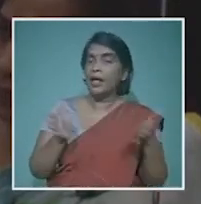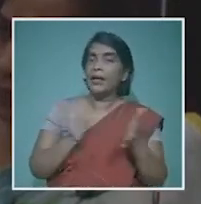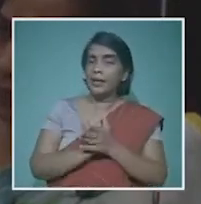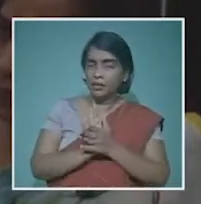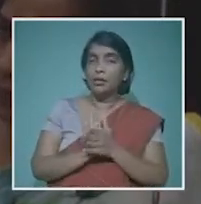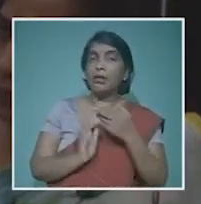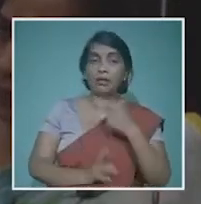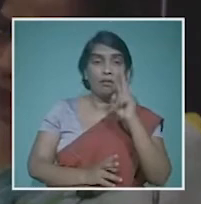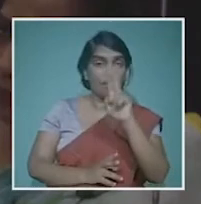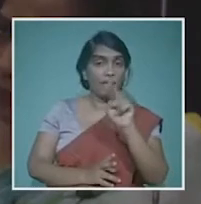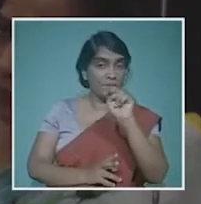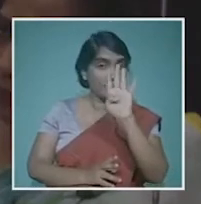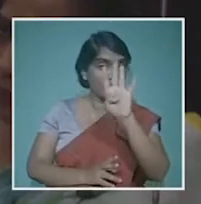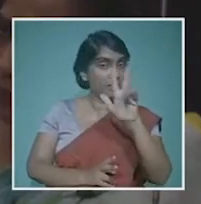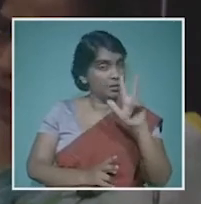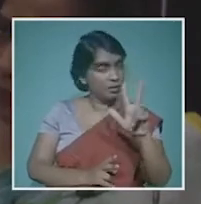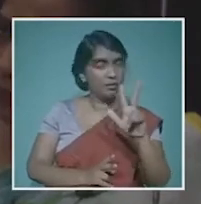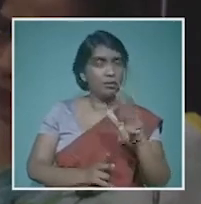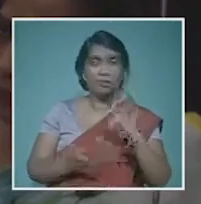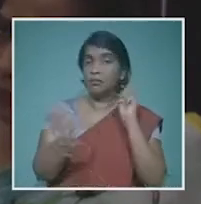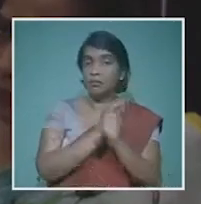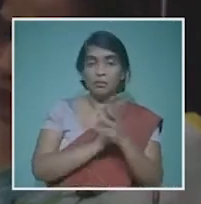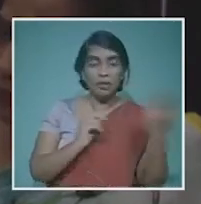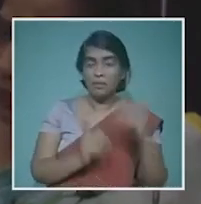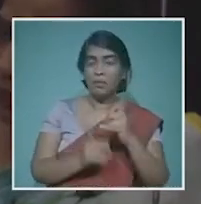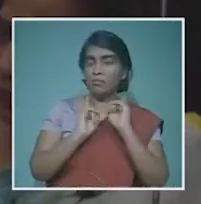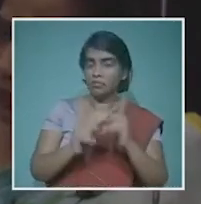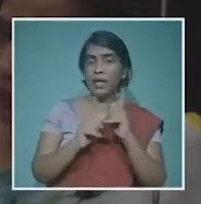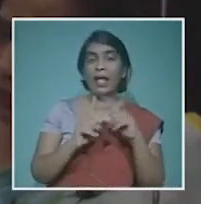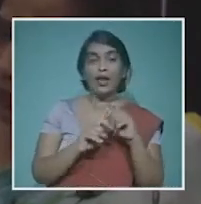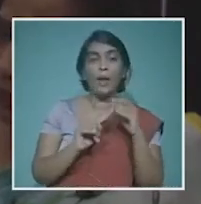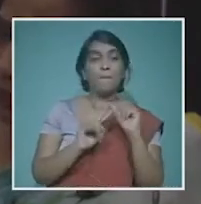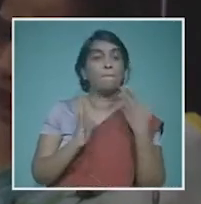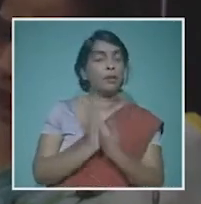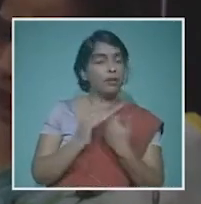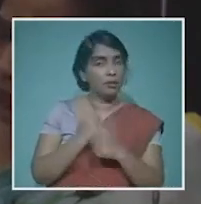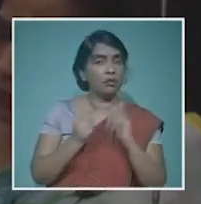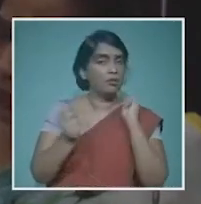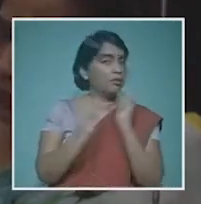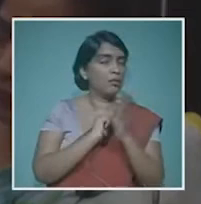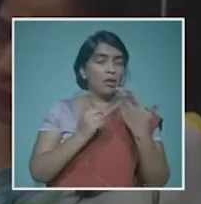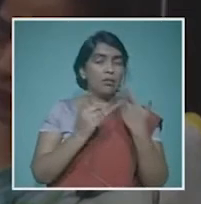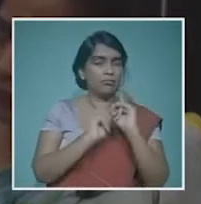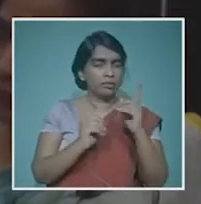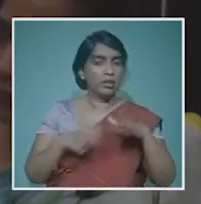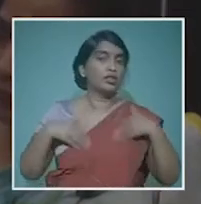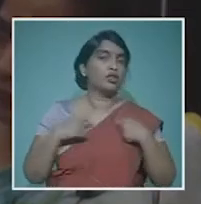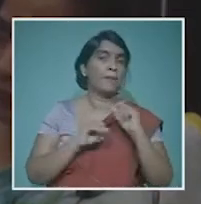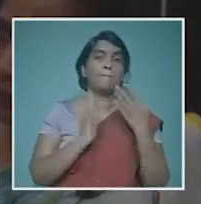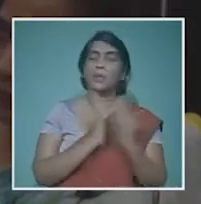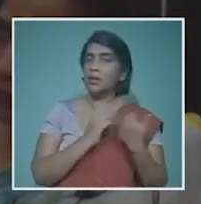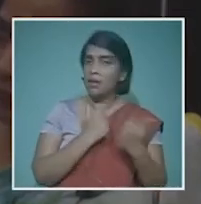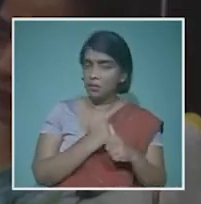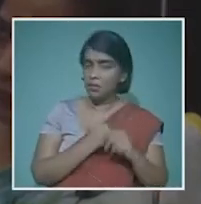api 20:48 wenakan wenas karanna beri adhyapana pratipattiyak hadamu wenas karanna beri saukhya pratipattiyak hadamu wenas